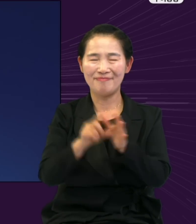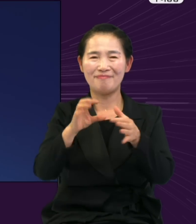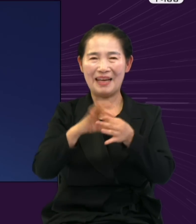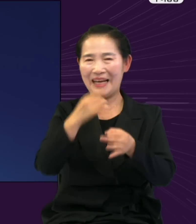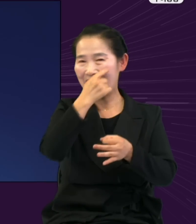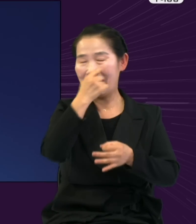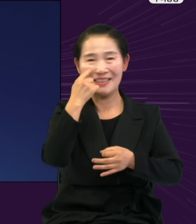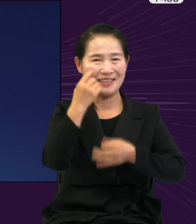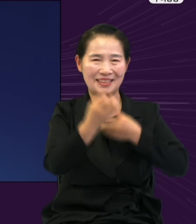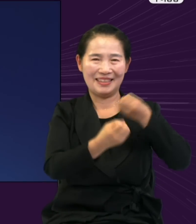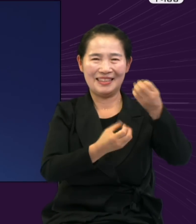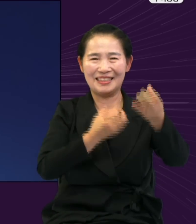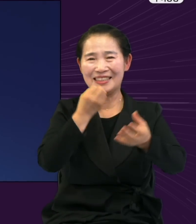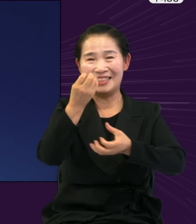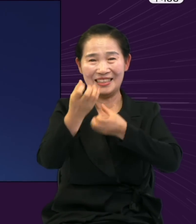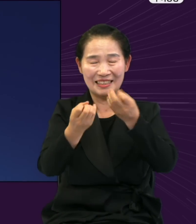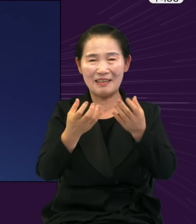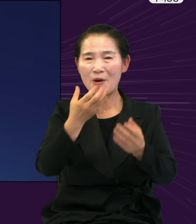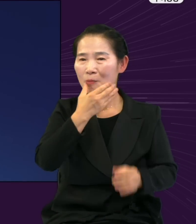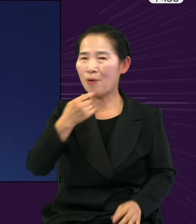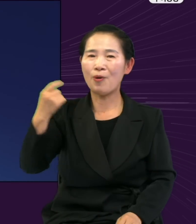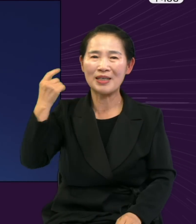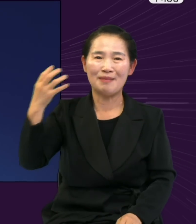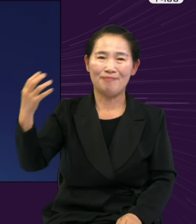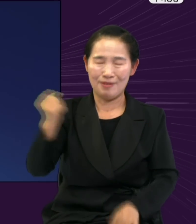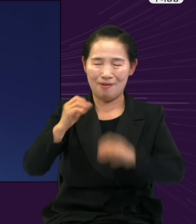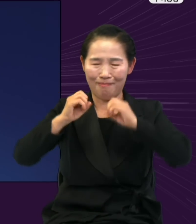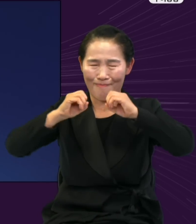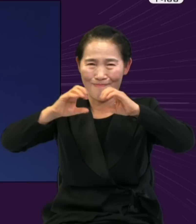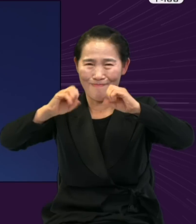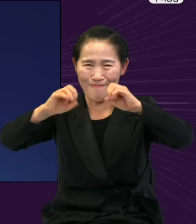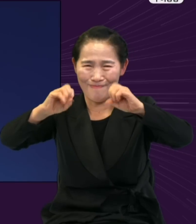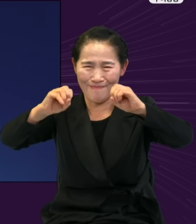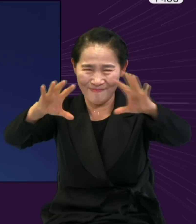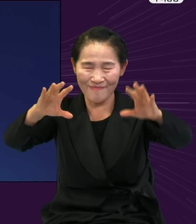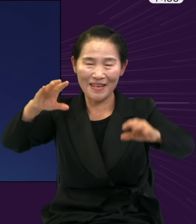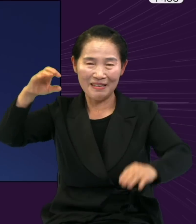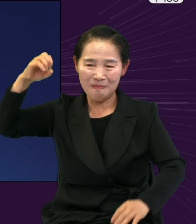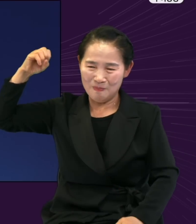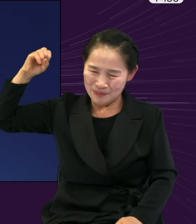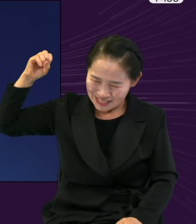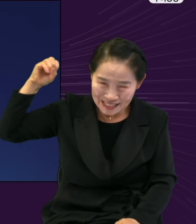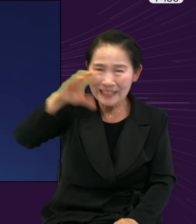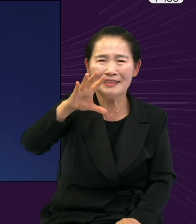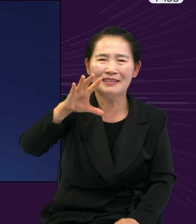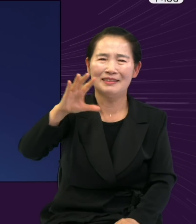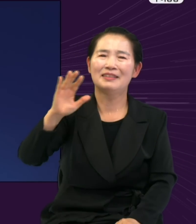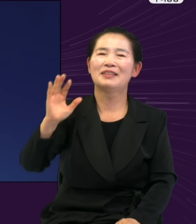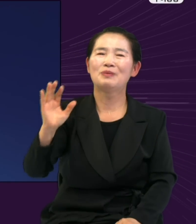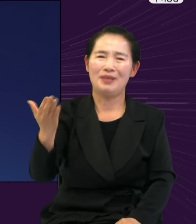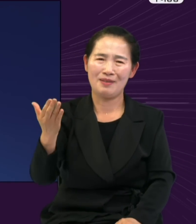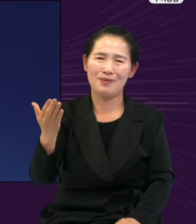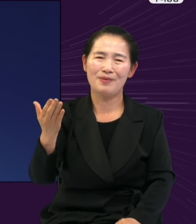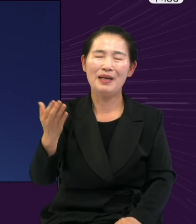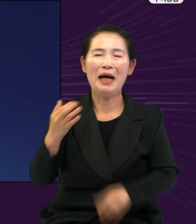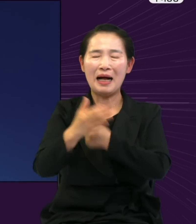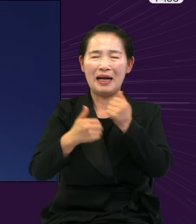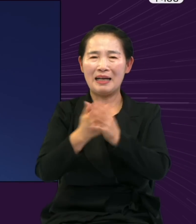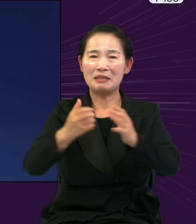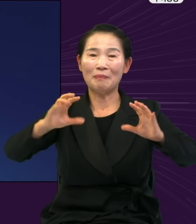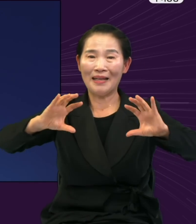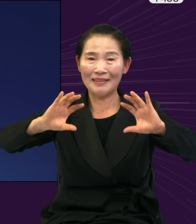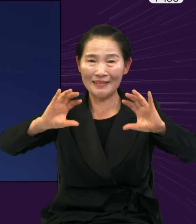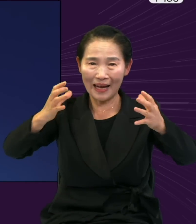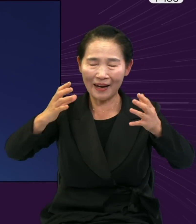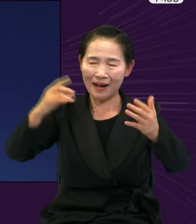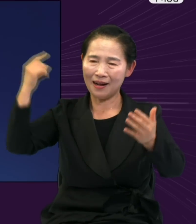여러분의 복음이 되기를, 그리고 빛이 되어 하나님의 나라가 이 땅에 임하게